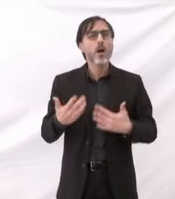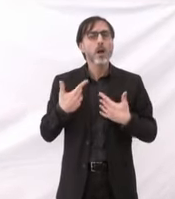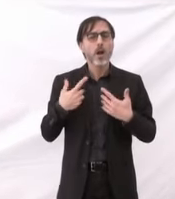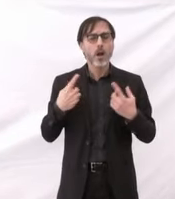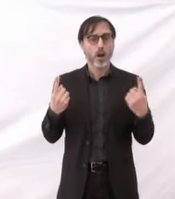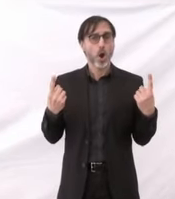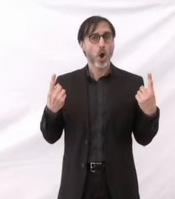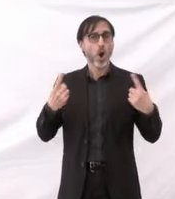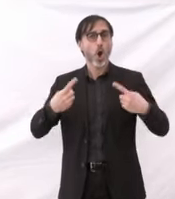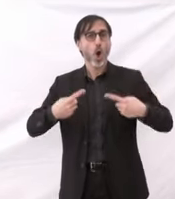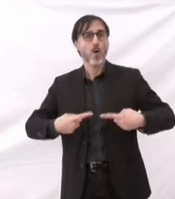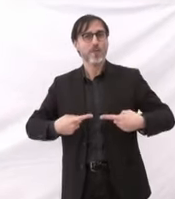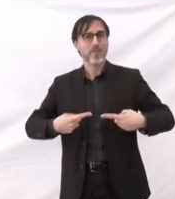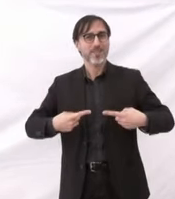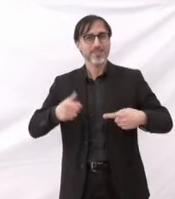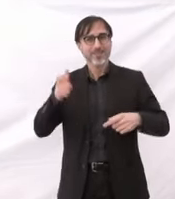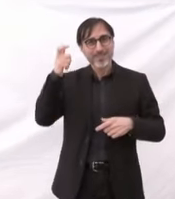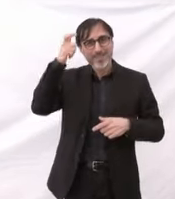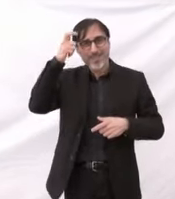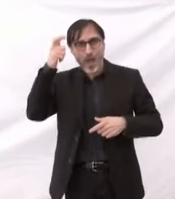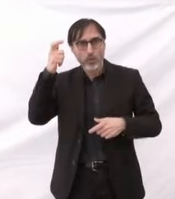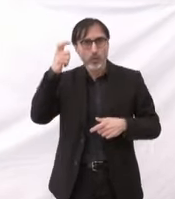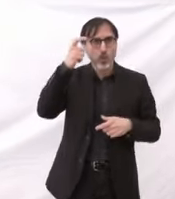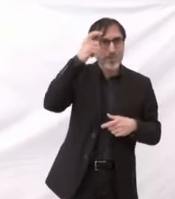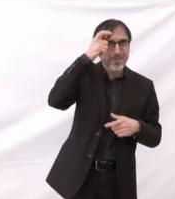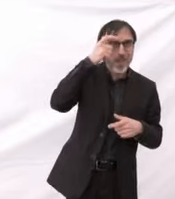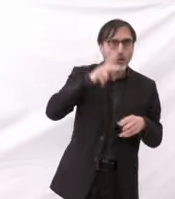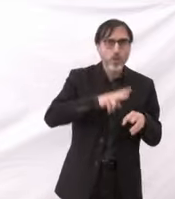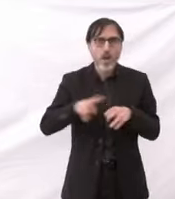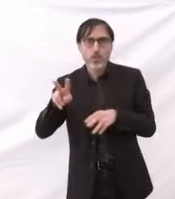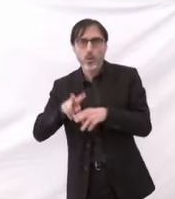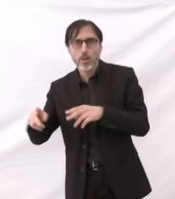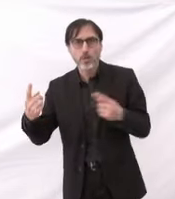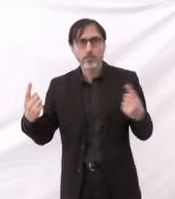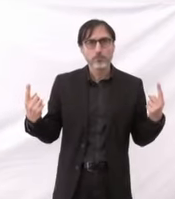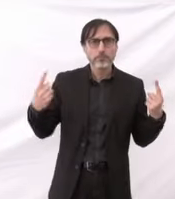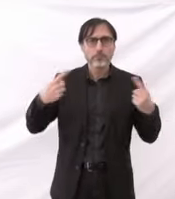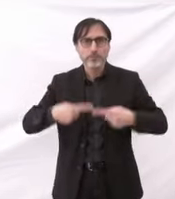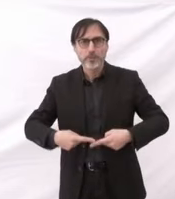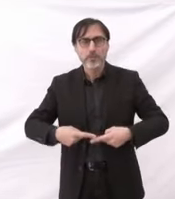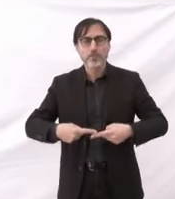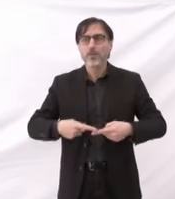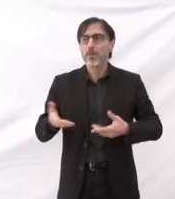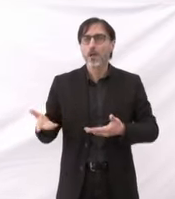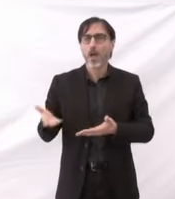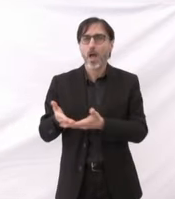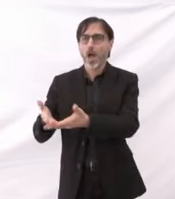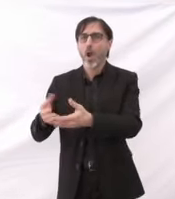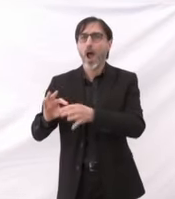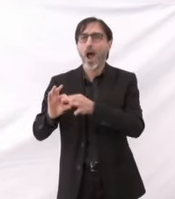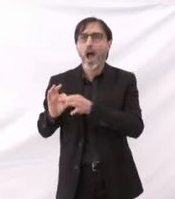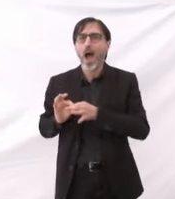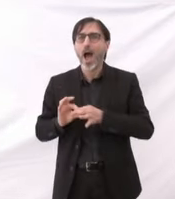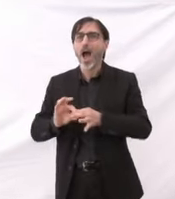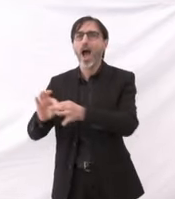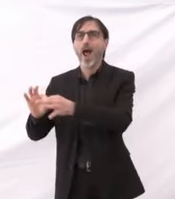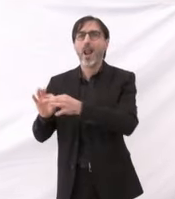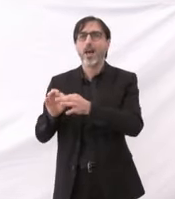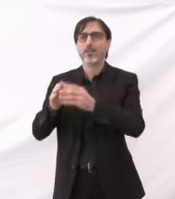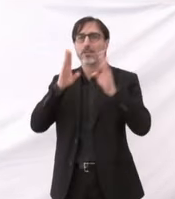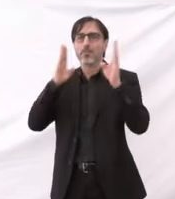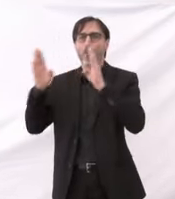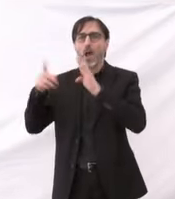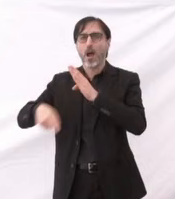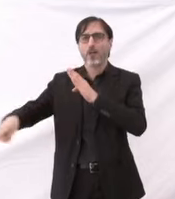conflitti fra gli stati favoriscono le alleanze fra le